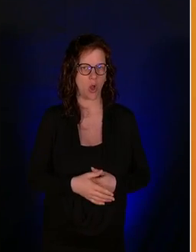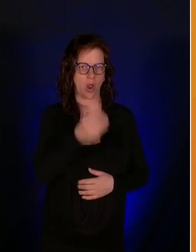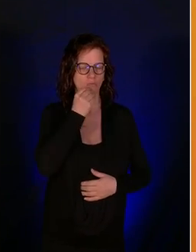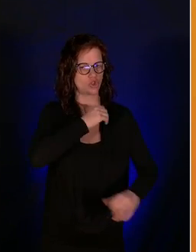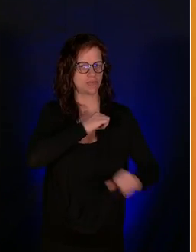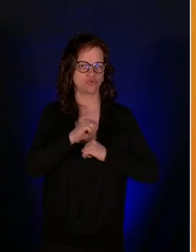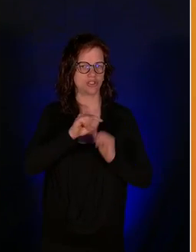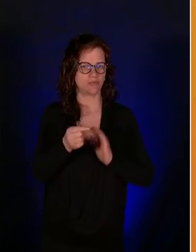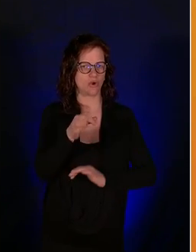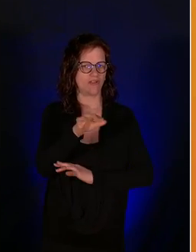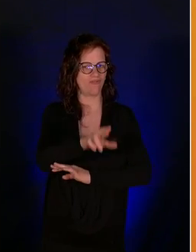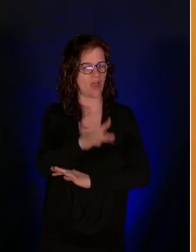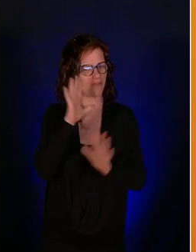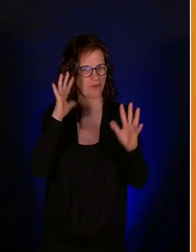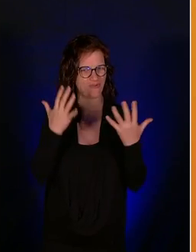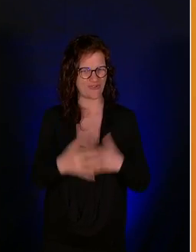Lionel, bravo.